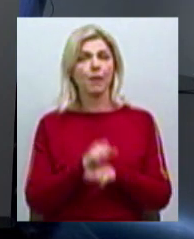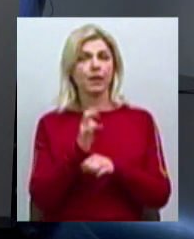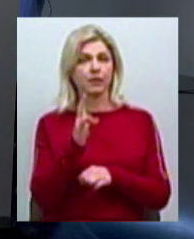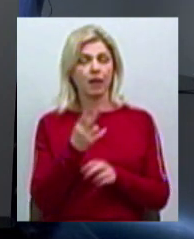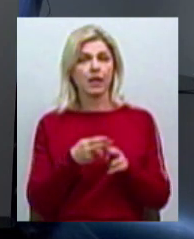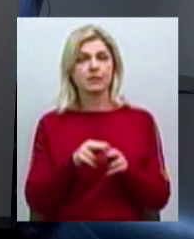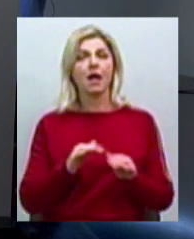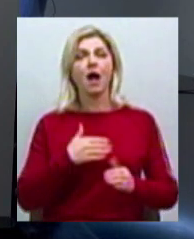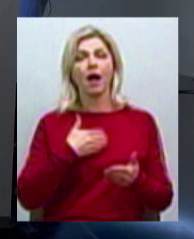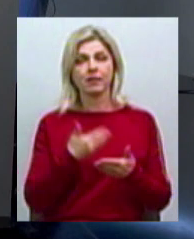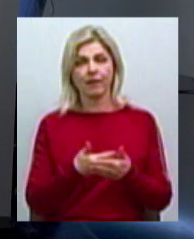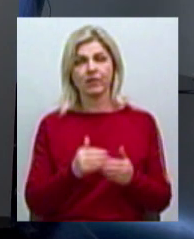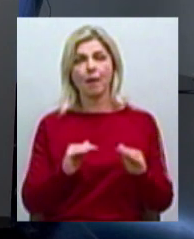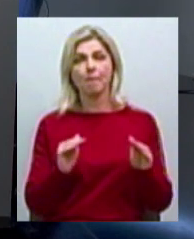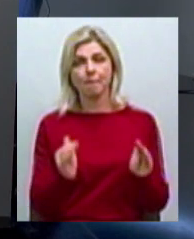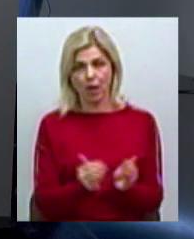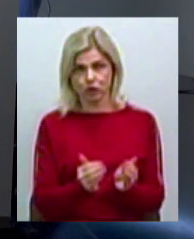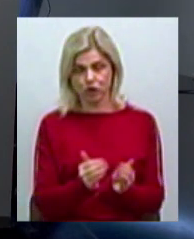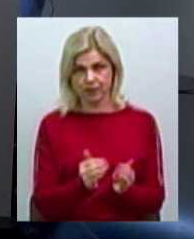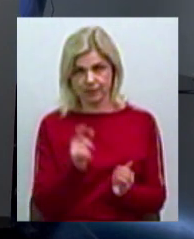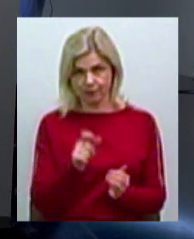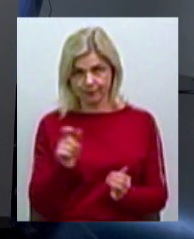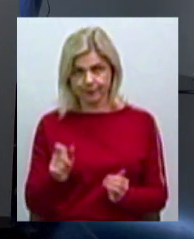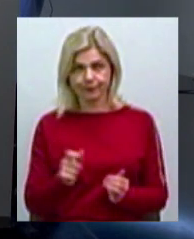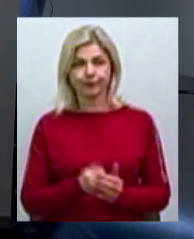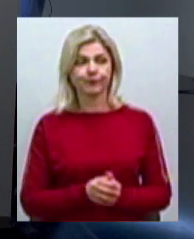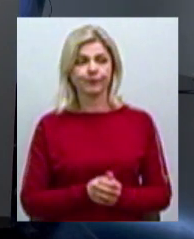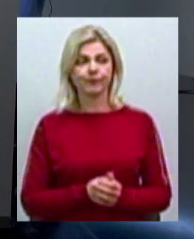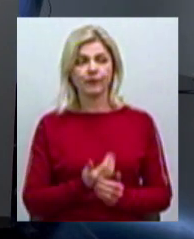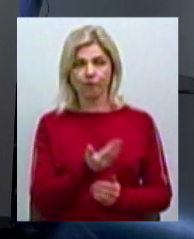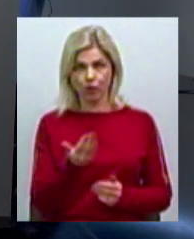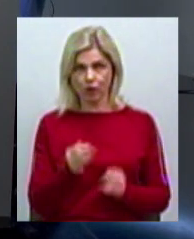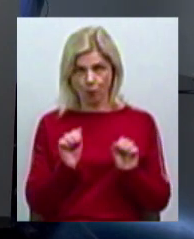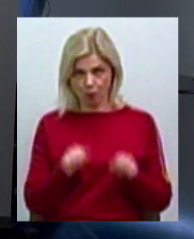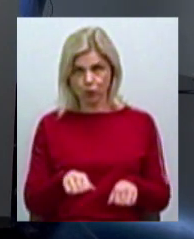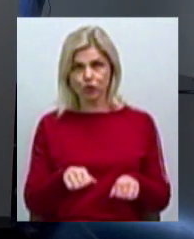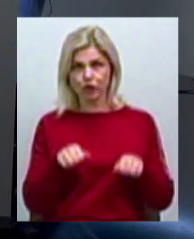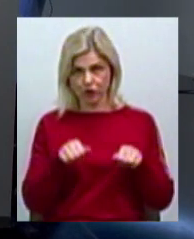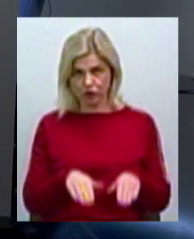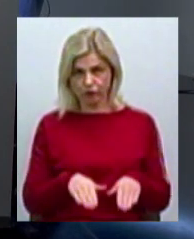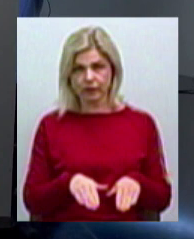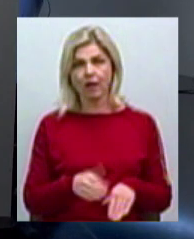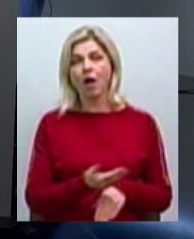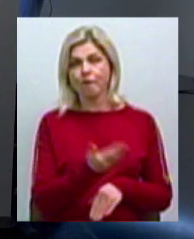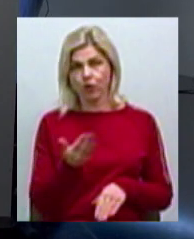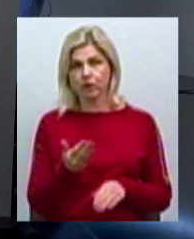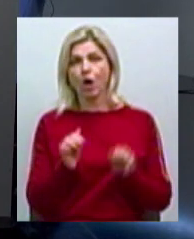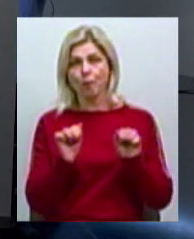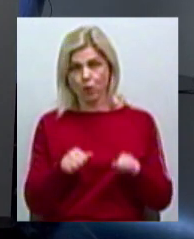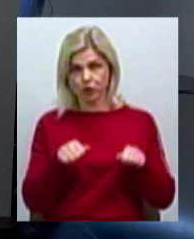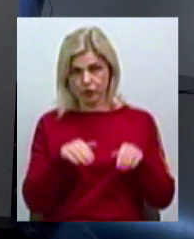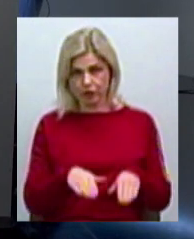активна меншість. Так. І вона може вирішувати. Вона може вирішувати.